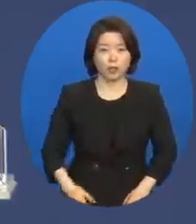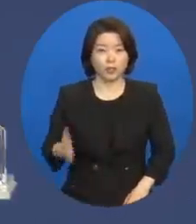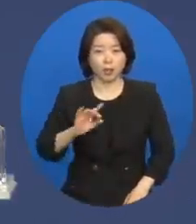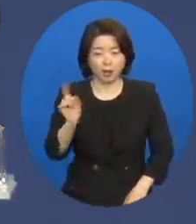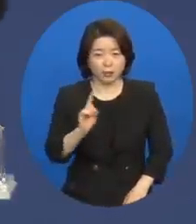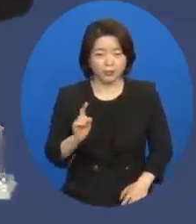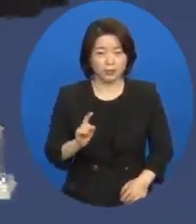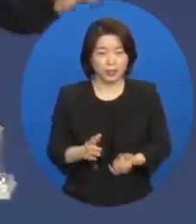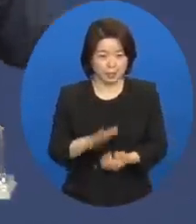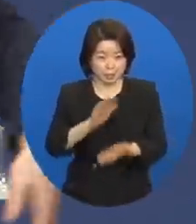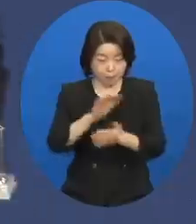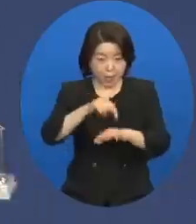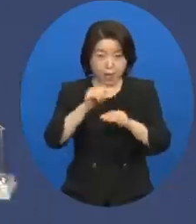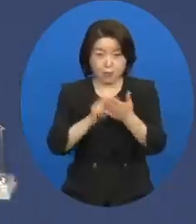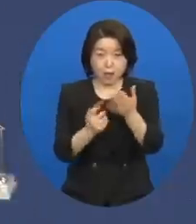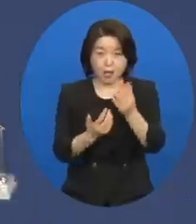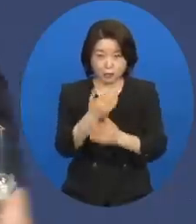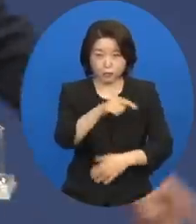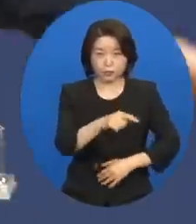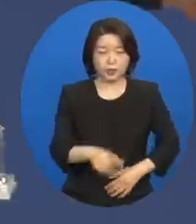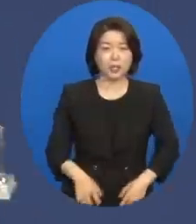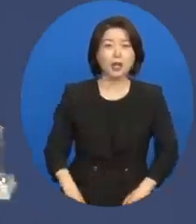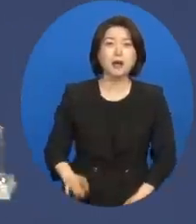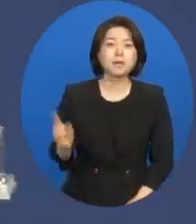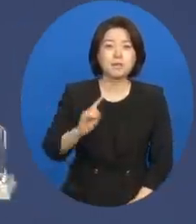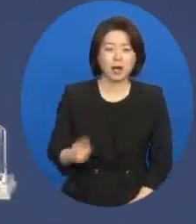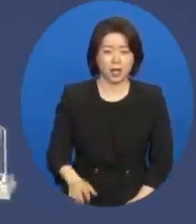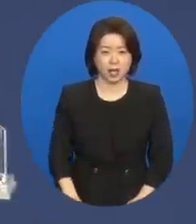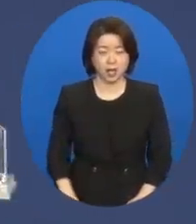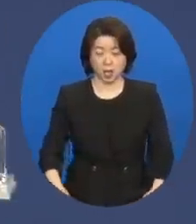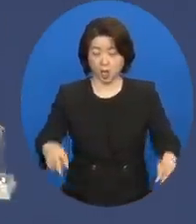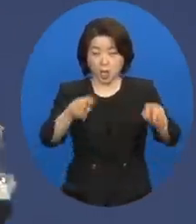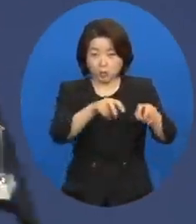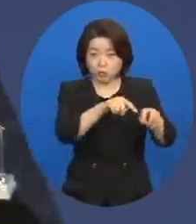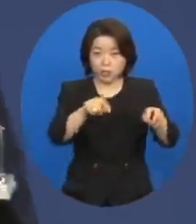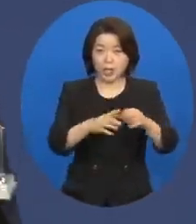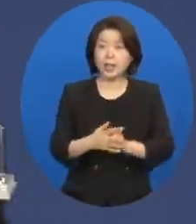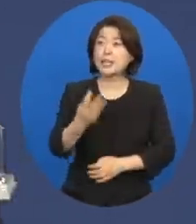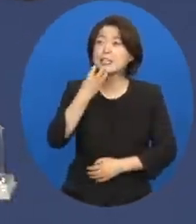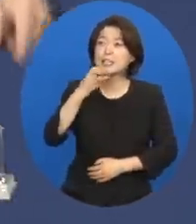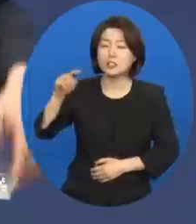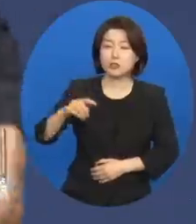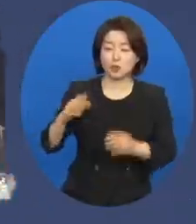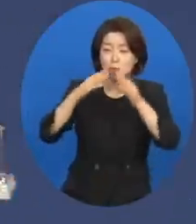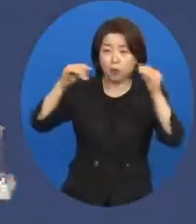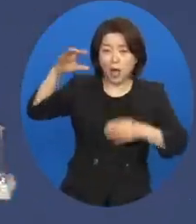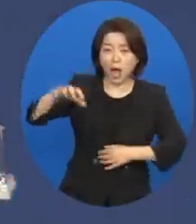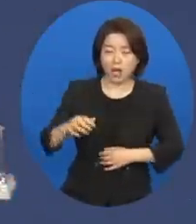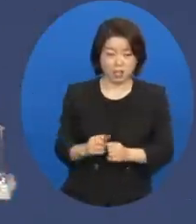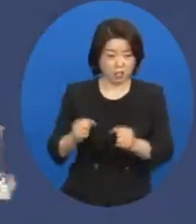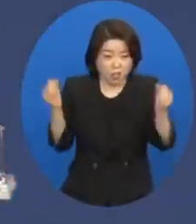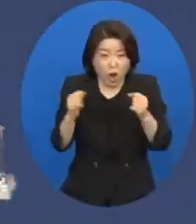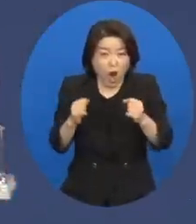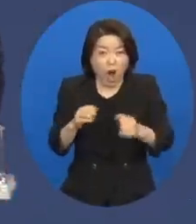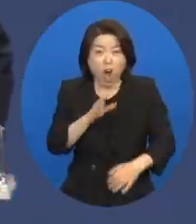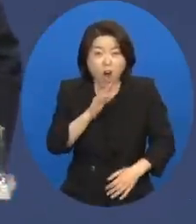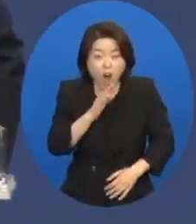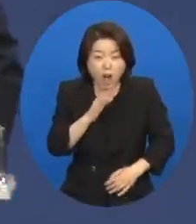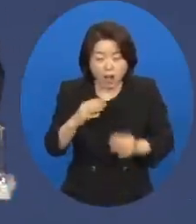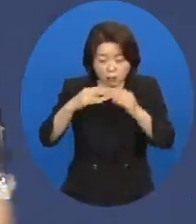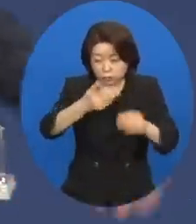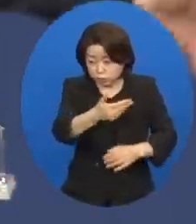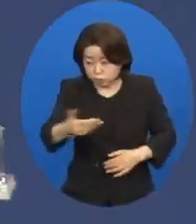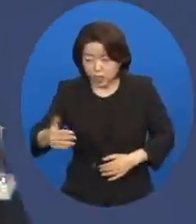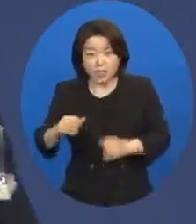날 열받아서 또 점점 진전이 되더니 세상에 우리 서울 한강 겨울에 얼마 추워요.